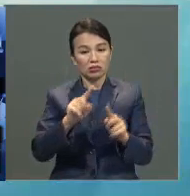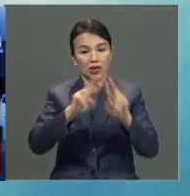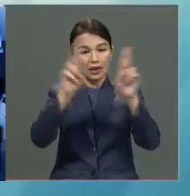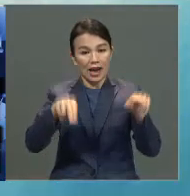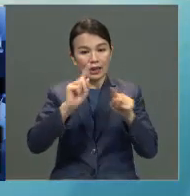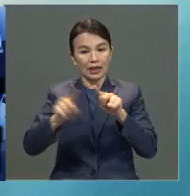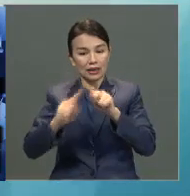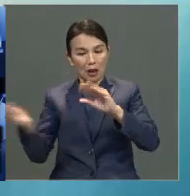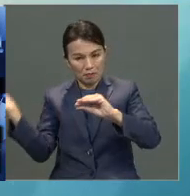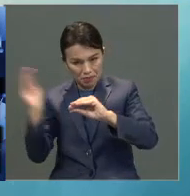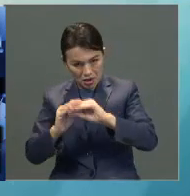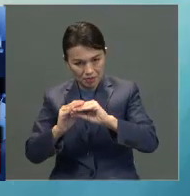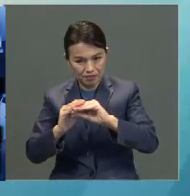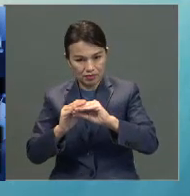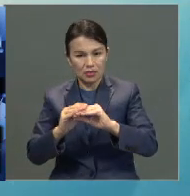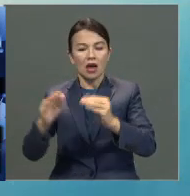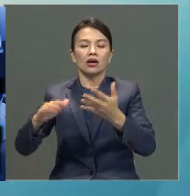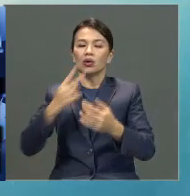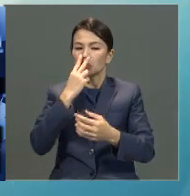พ่อนี้สำหรับตัวบุคคลนะครับพอมีกิจการกิจกรรมขึ้นมาก็คือต้องเพิ่มขึ้นใน2